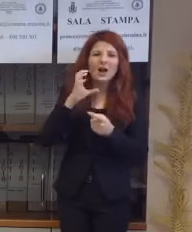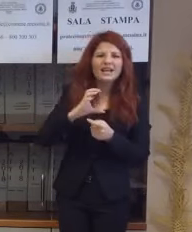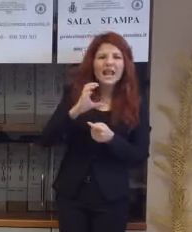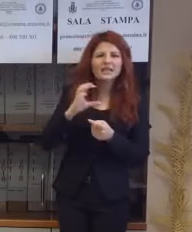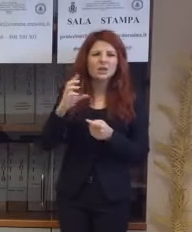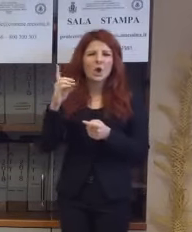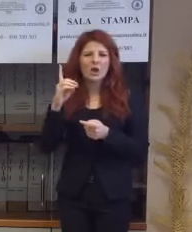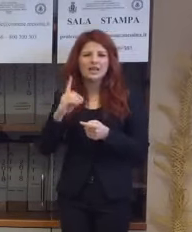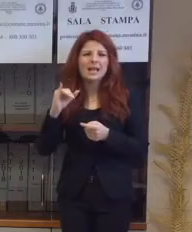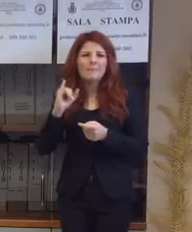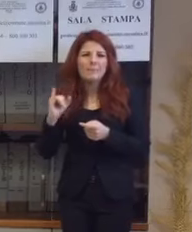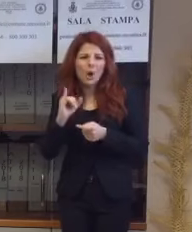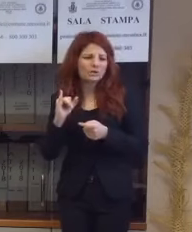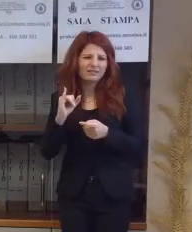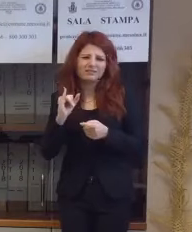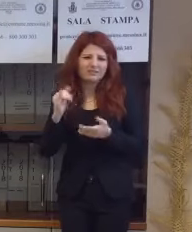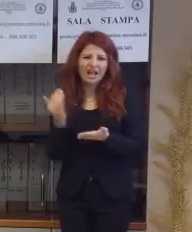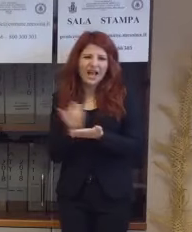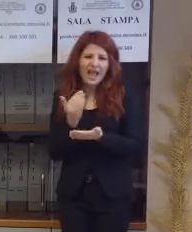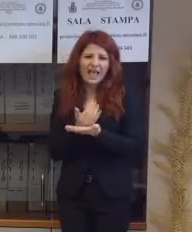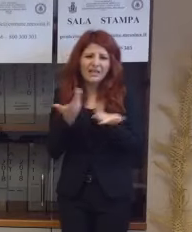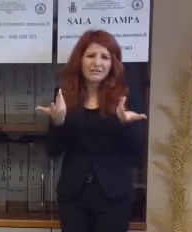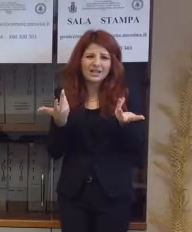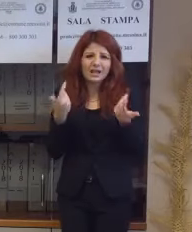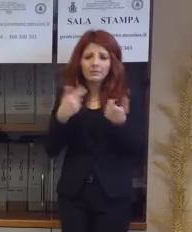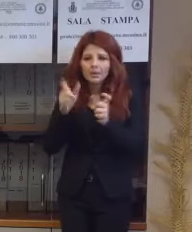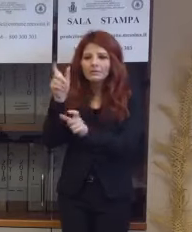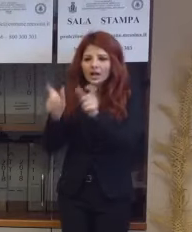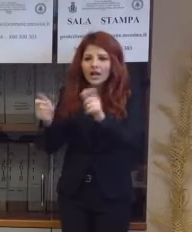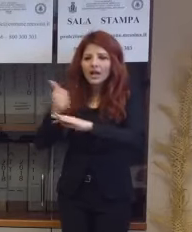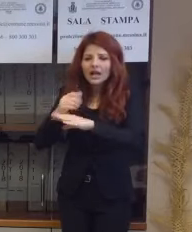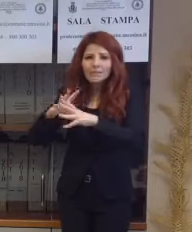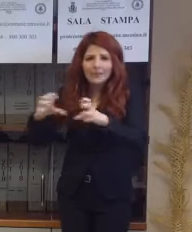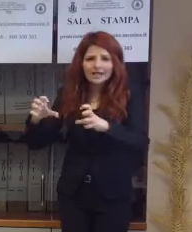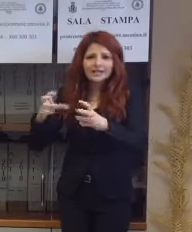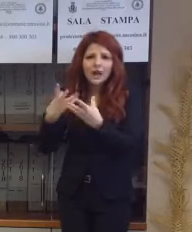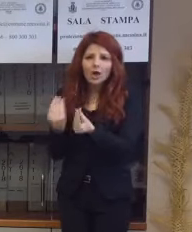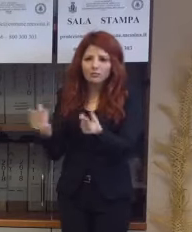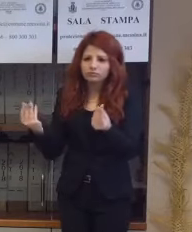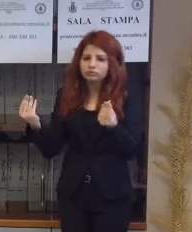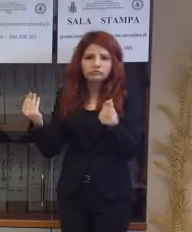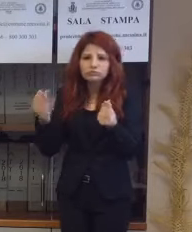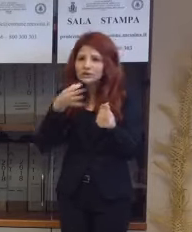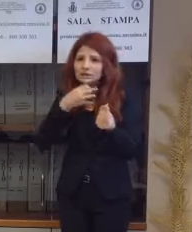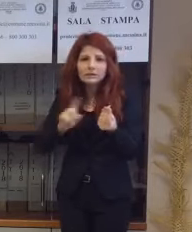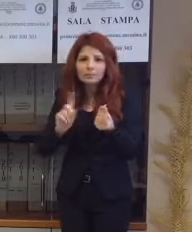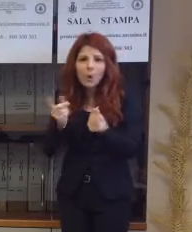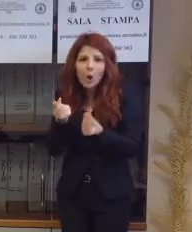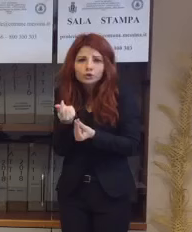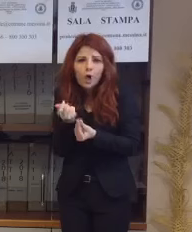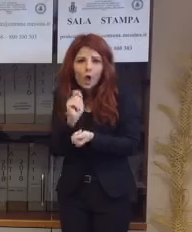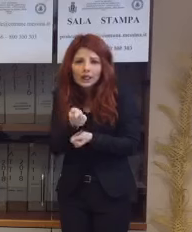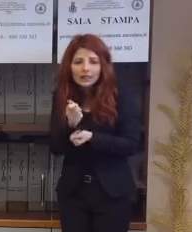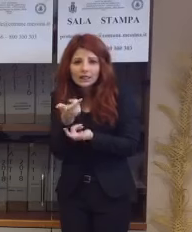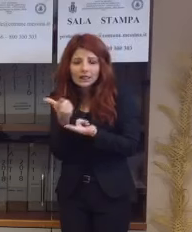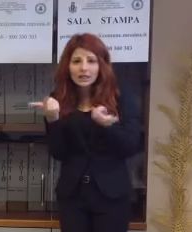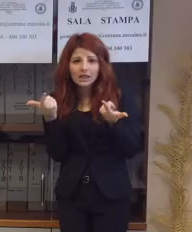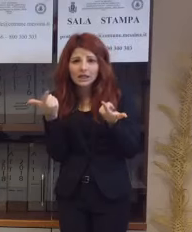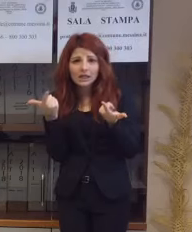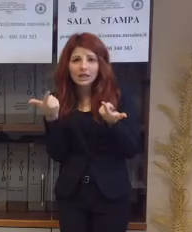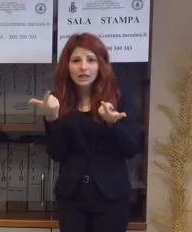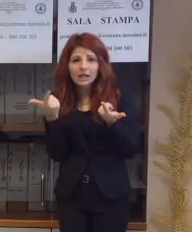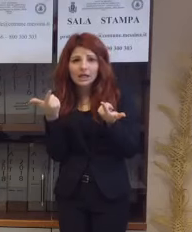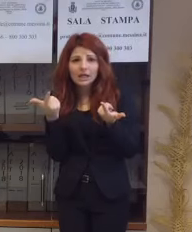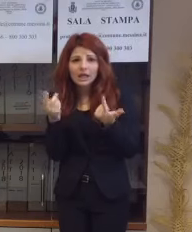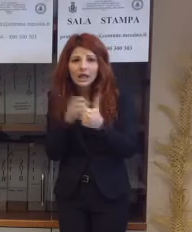quali tanti imprenditori comunque non ci rientreranno, o perché non hanno i soldi per pagare le imposte, perché ovviamente la situazione è tragica per tutti,